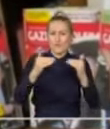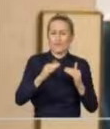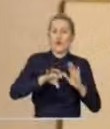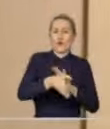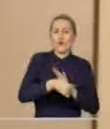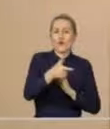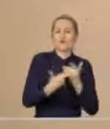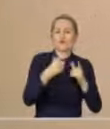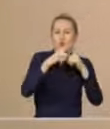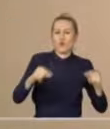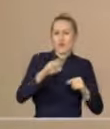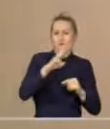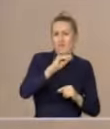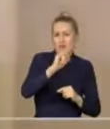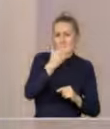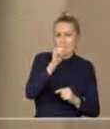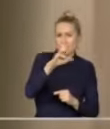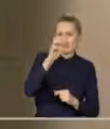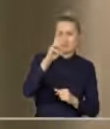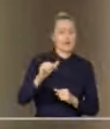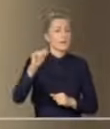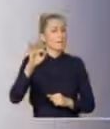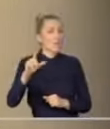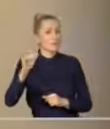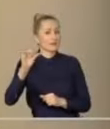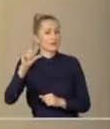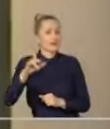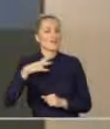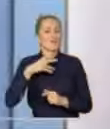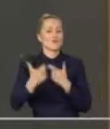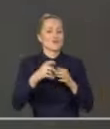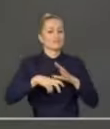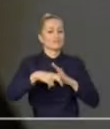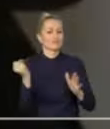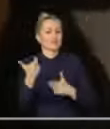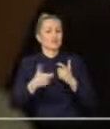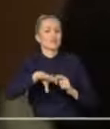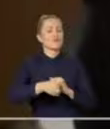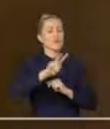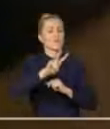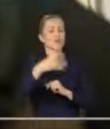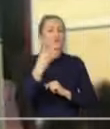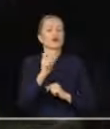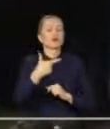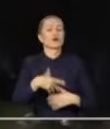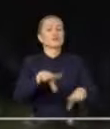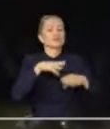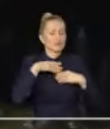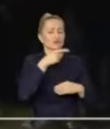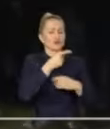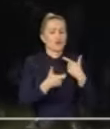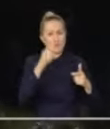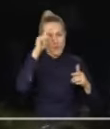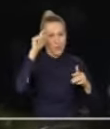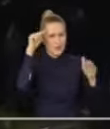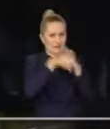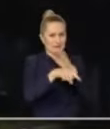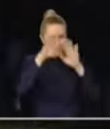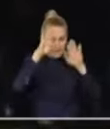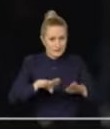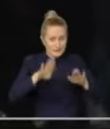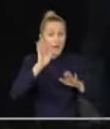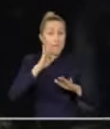Weimarskiego. Rząd PO-PSL wyłamał się z solidarnego sprzeciwu V4 w ramach przymusowego przyjmowania islamskich imigrantów. Dopiero po dojściu do